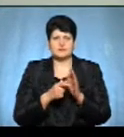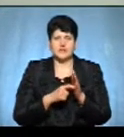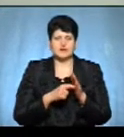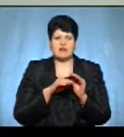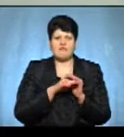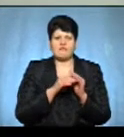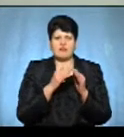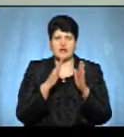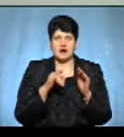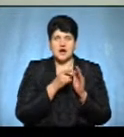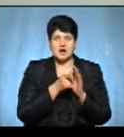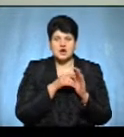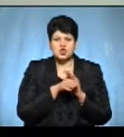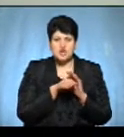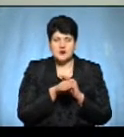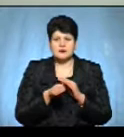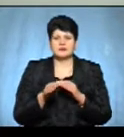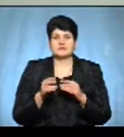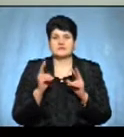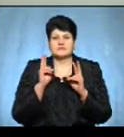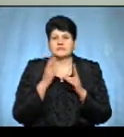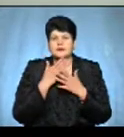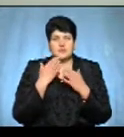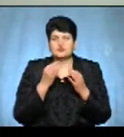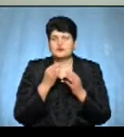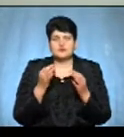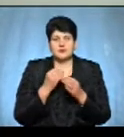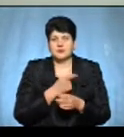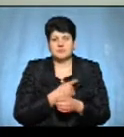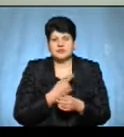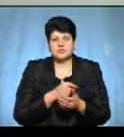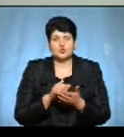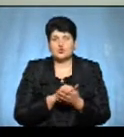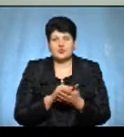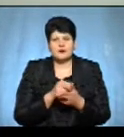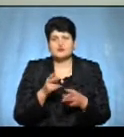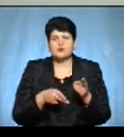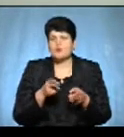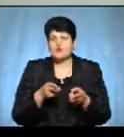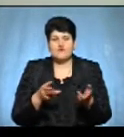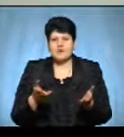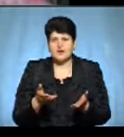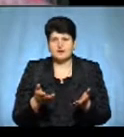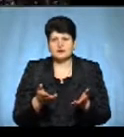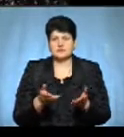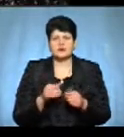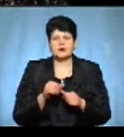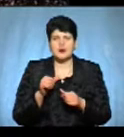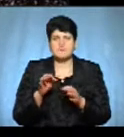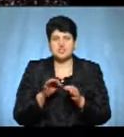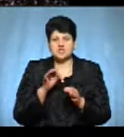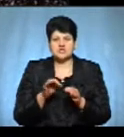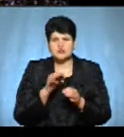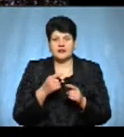по гаражах, які, не маючи ніяких медичних, скажімо так, документів, щоб оперувати, деякі